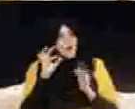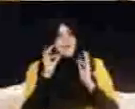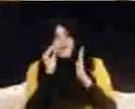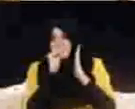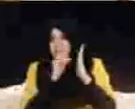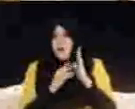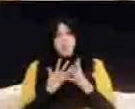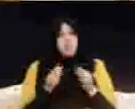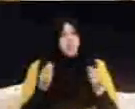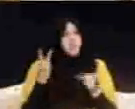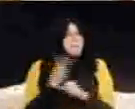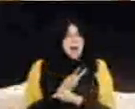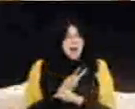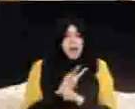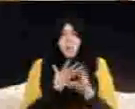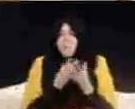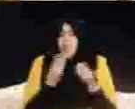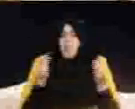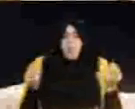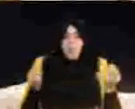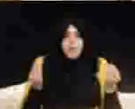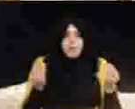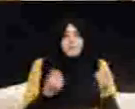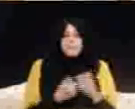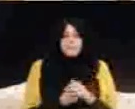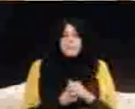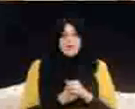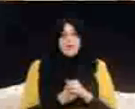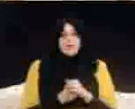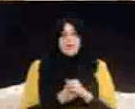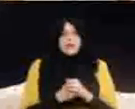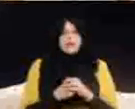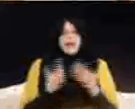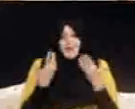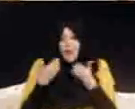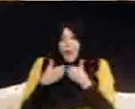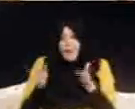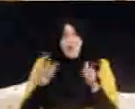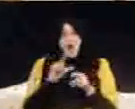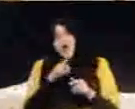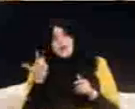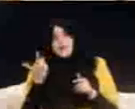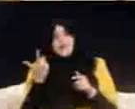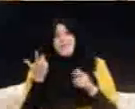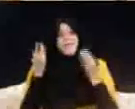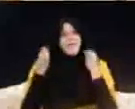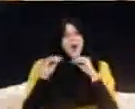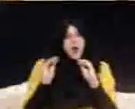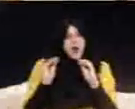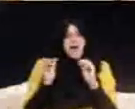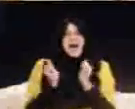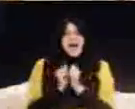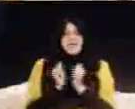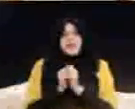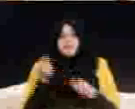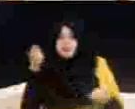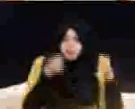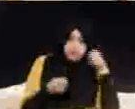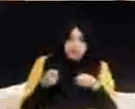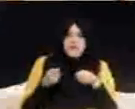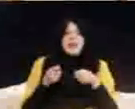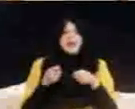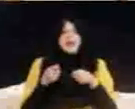لمفاسد وأضرار لا تعد ولا تحصى، لذلك فتحت المجال الآخر اللي هو نظام يعني المشاركة